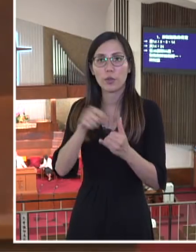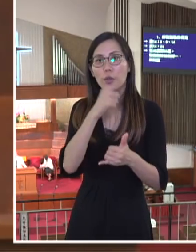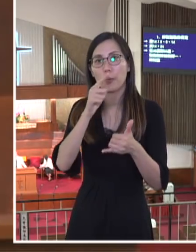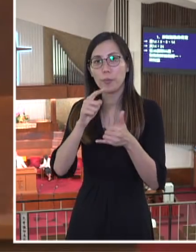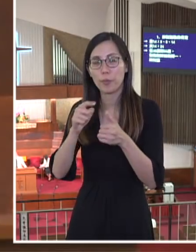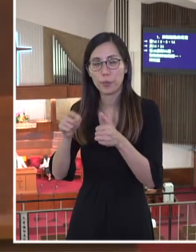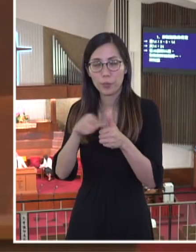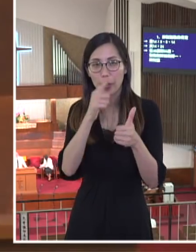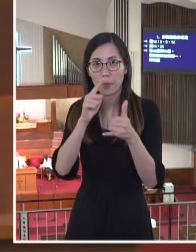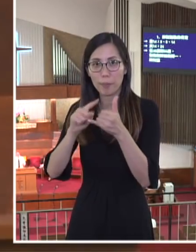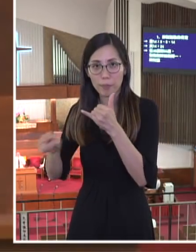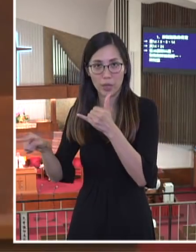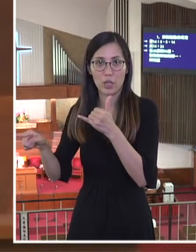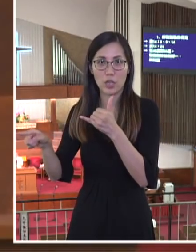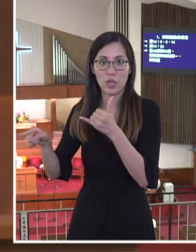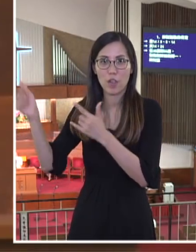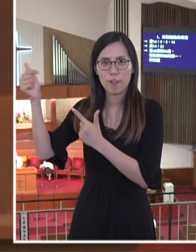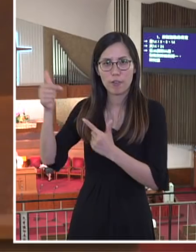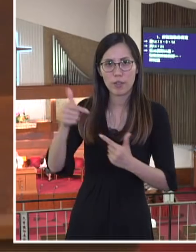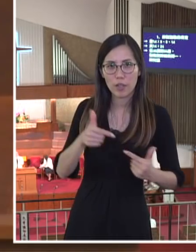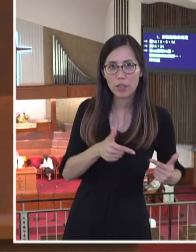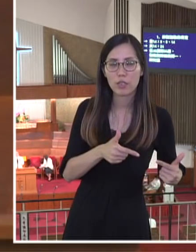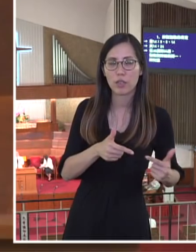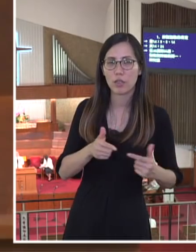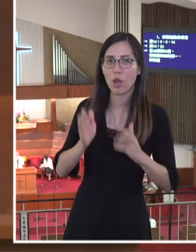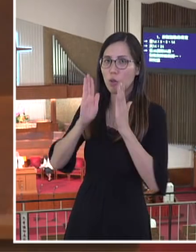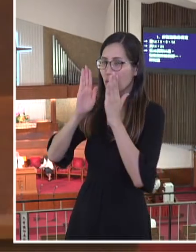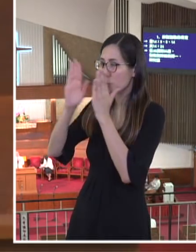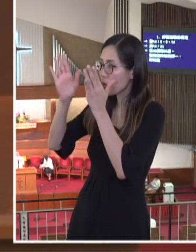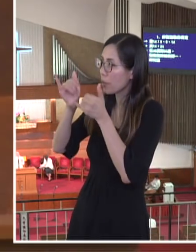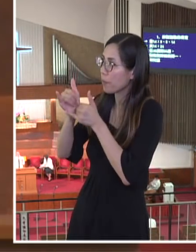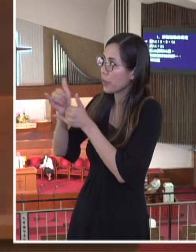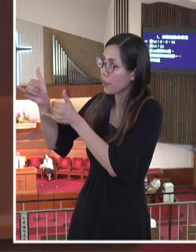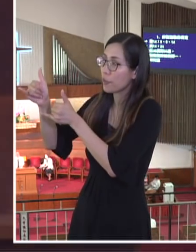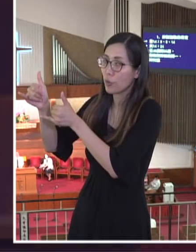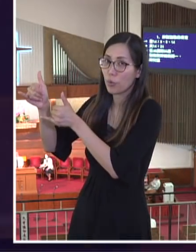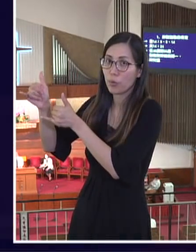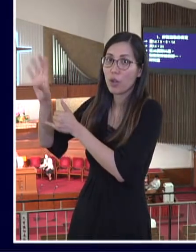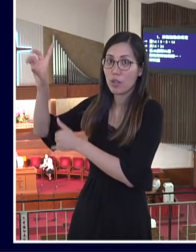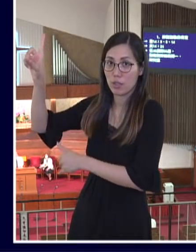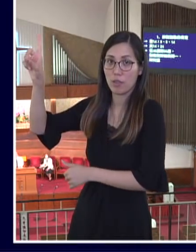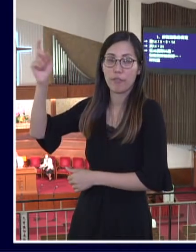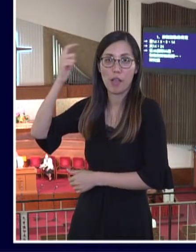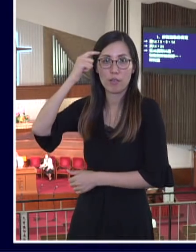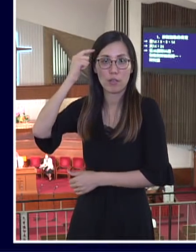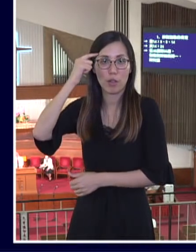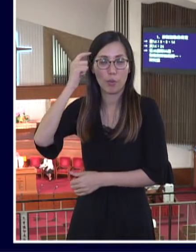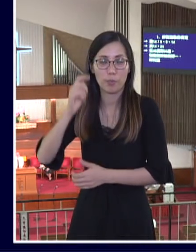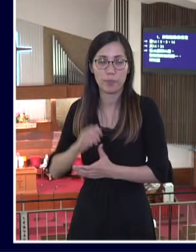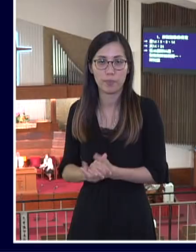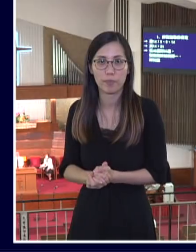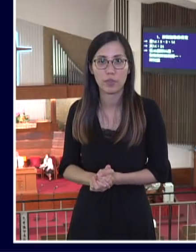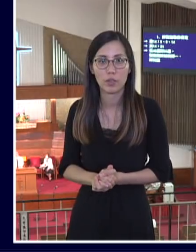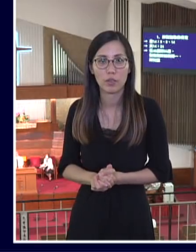华，系神完全知道。所以其实呢个对我哋嚟讲都系一样，今日无论